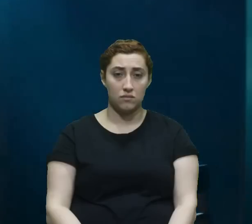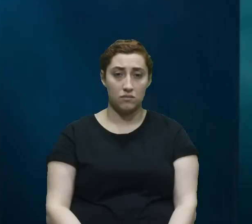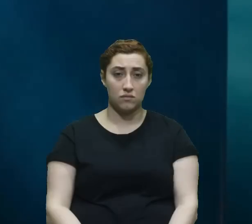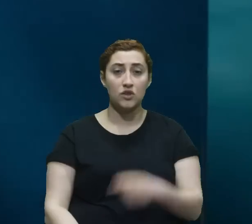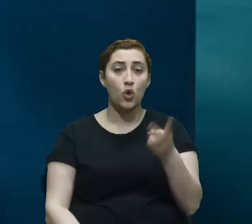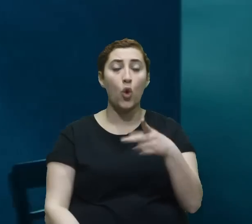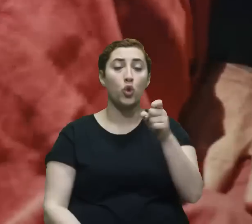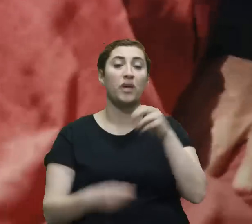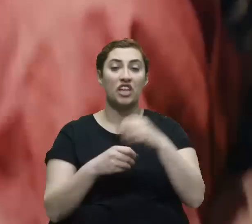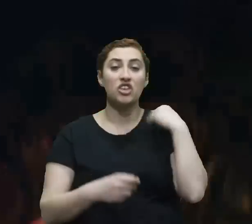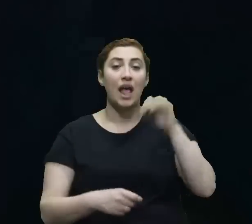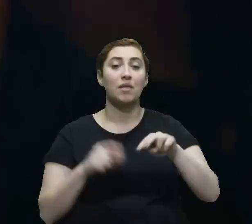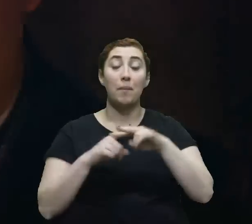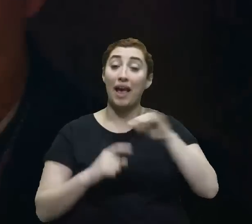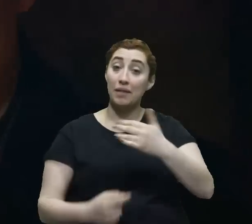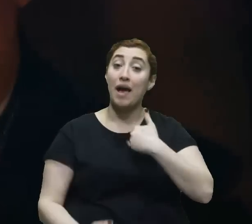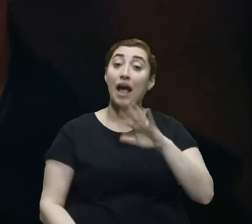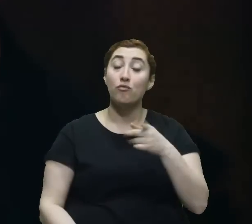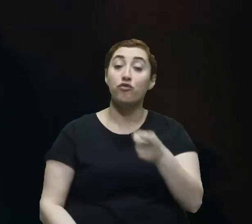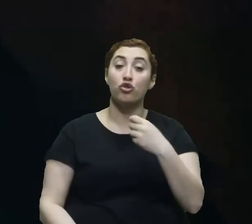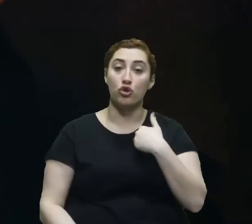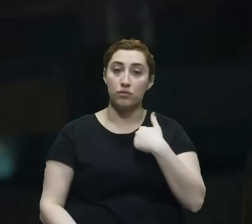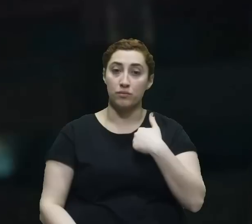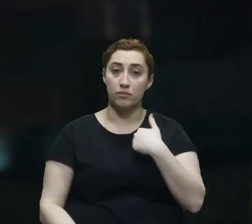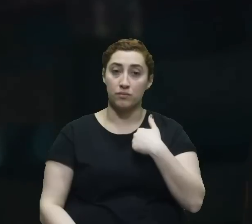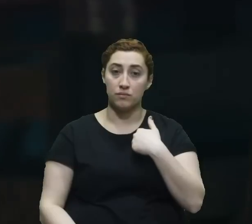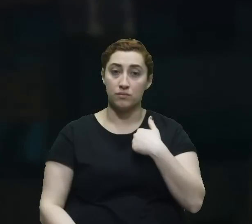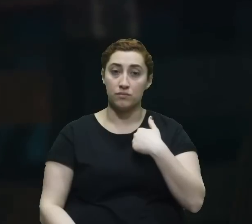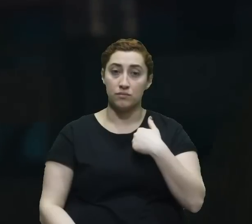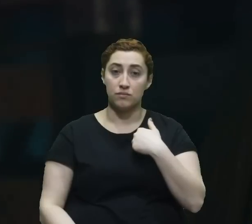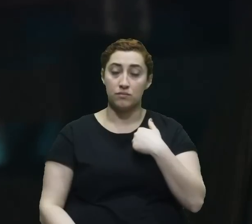Canını almaya geldim Akbar! Yaklaşmayın, vururum.